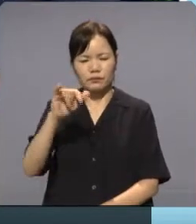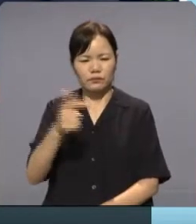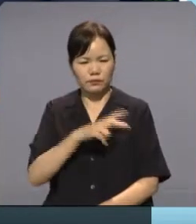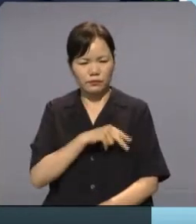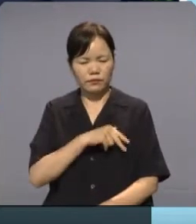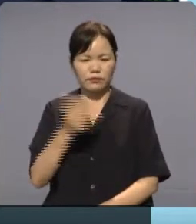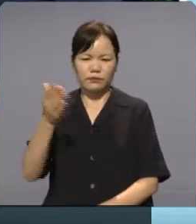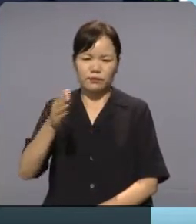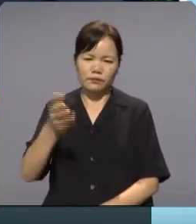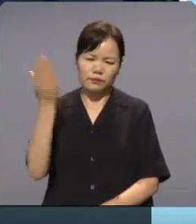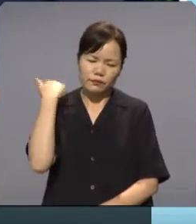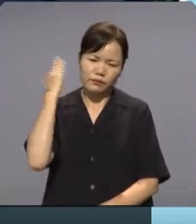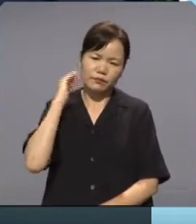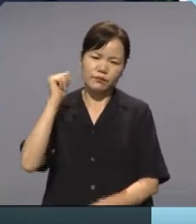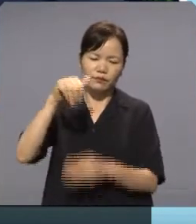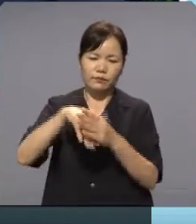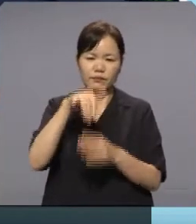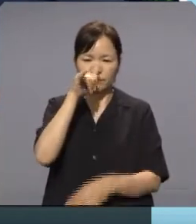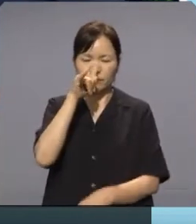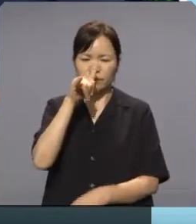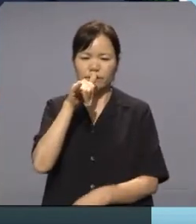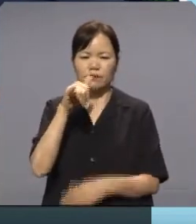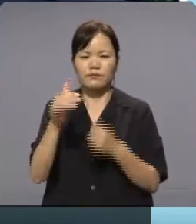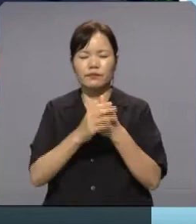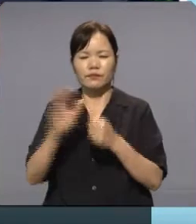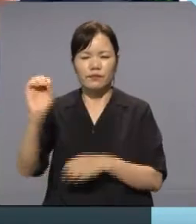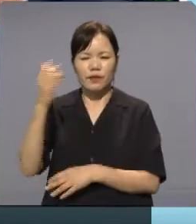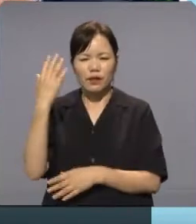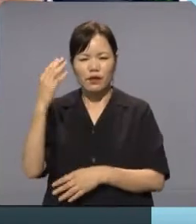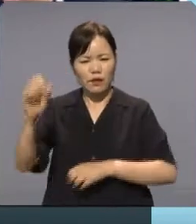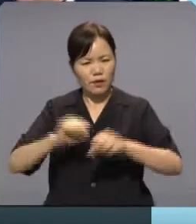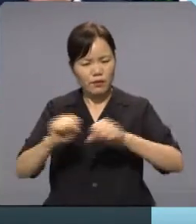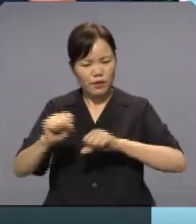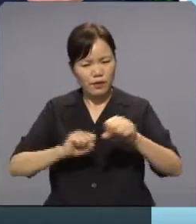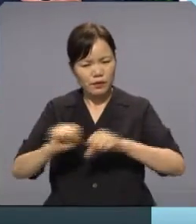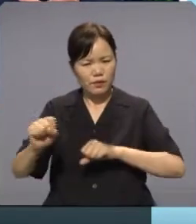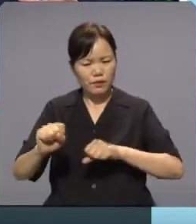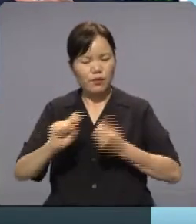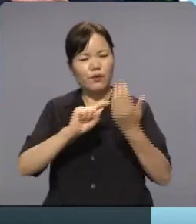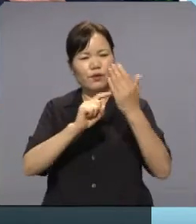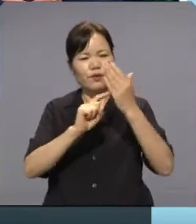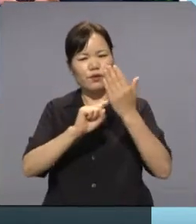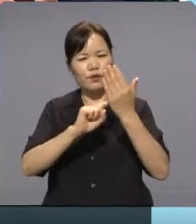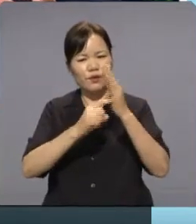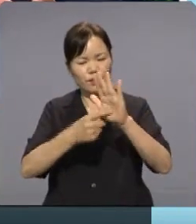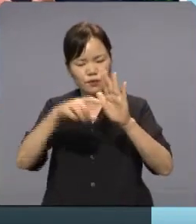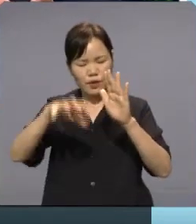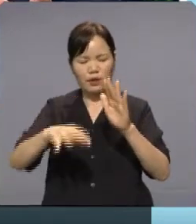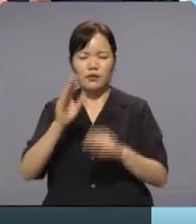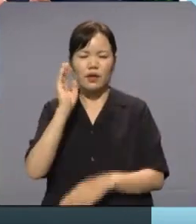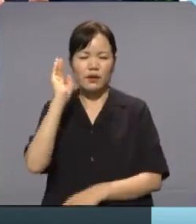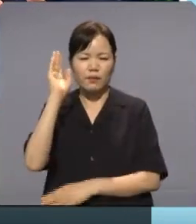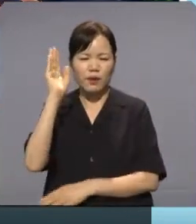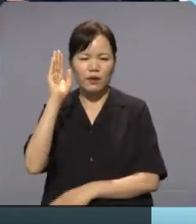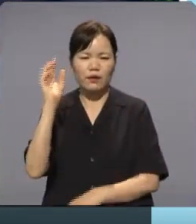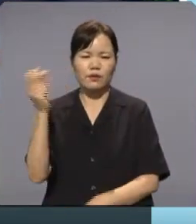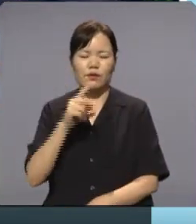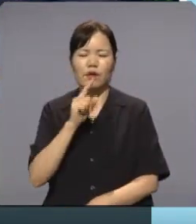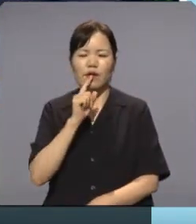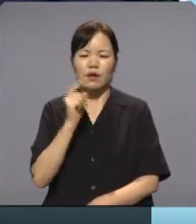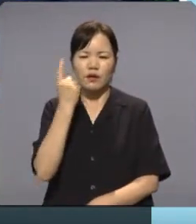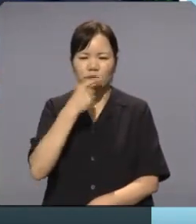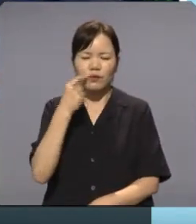않았습니까? 뭔가 이 어떤 언론 플레이라든가 아니면 그 공개된 석상에서 발언하고 또 논리에